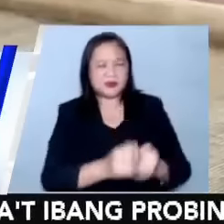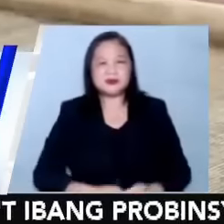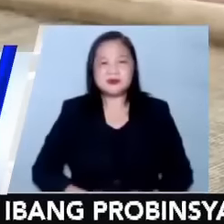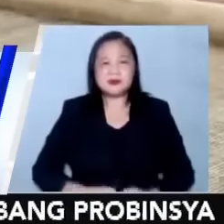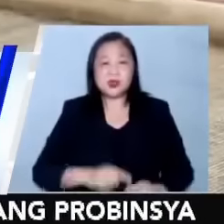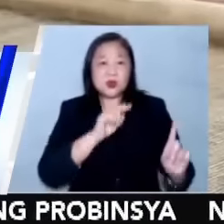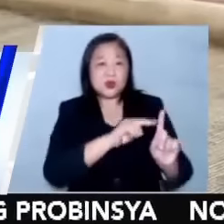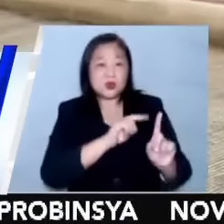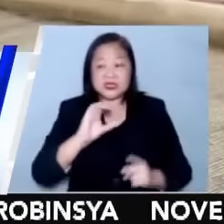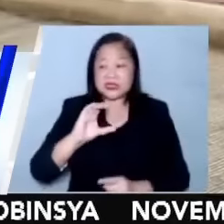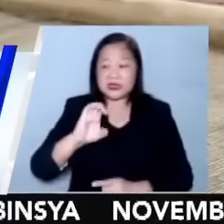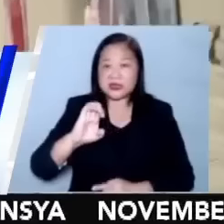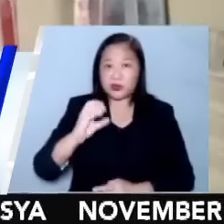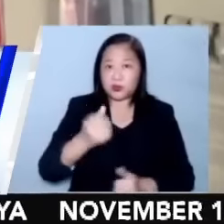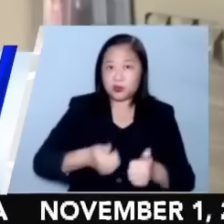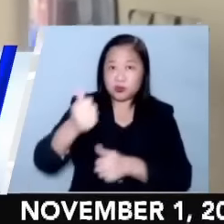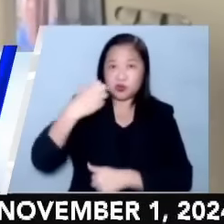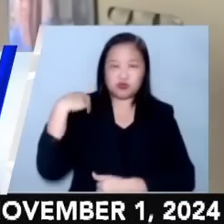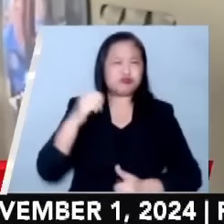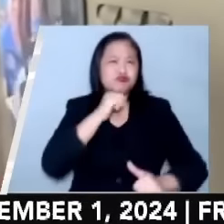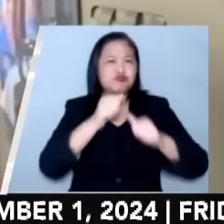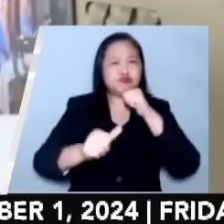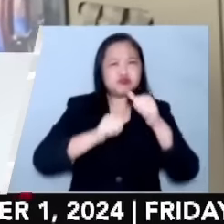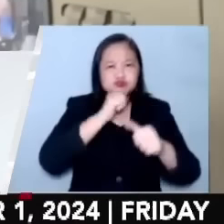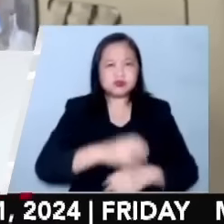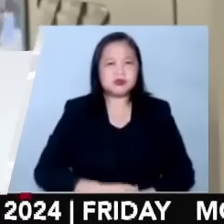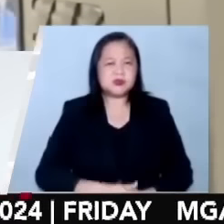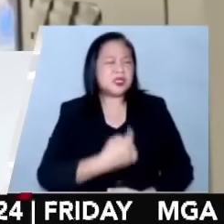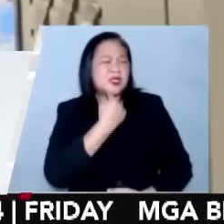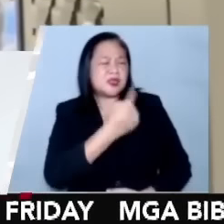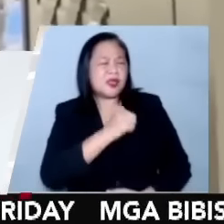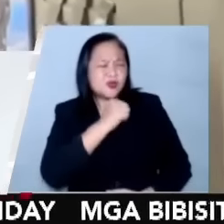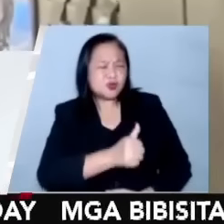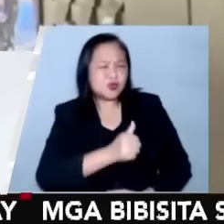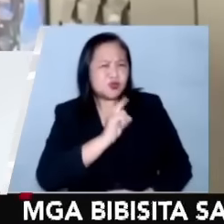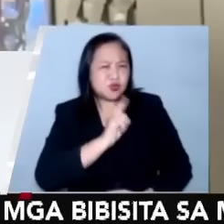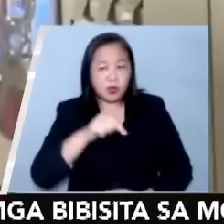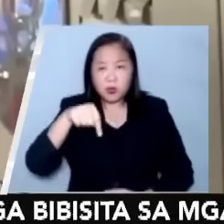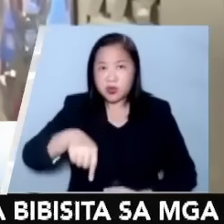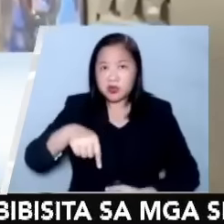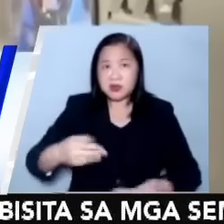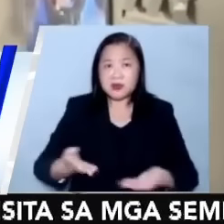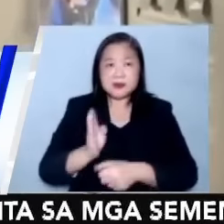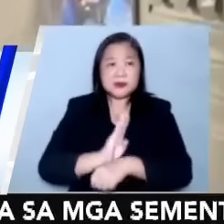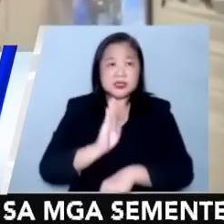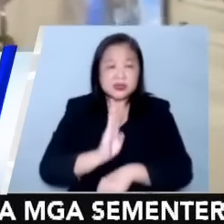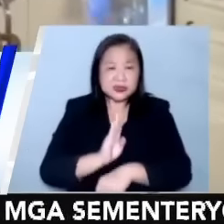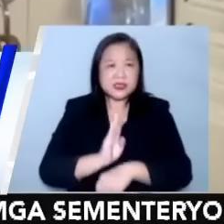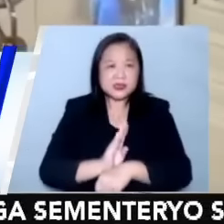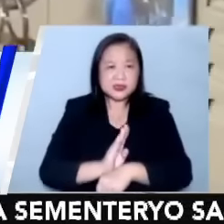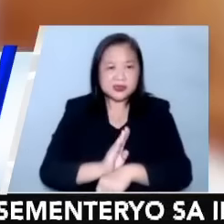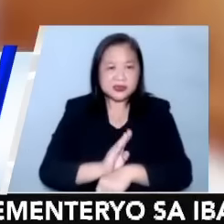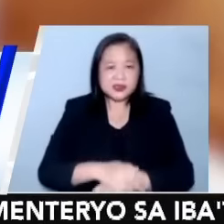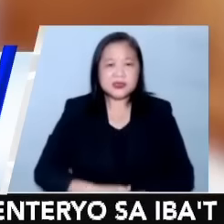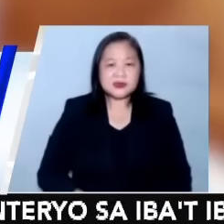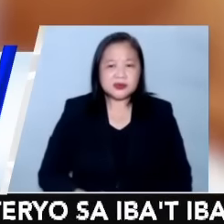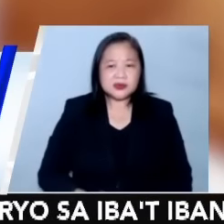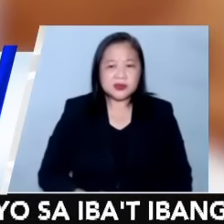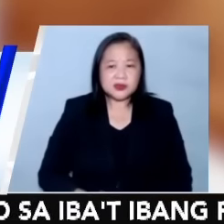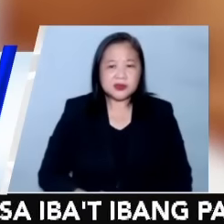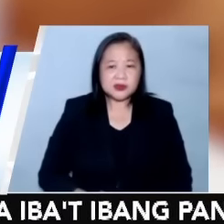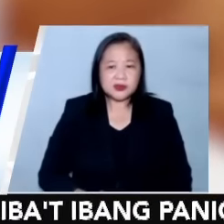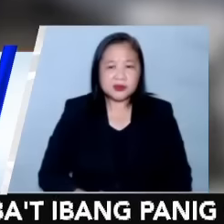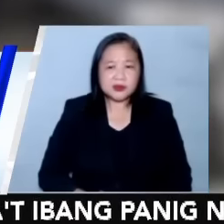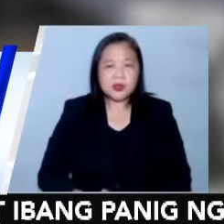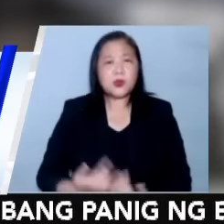CEO ng Central One Bataan. Not true. We are running a business services, business support services, right? And we are complying